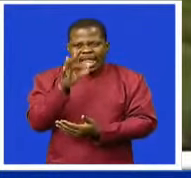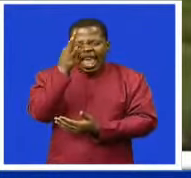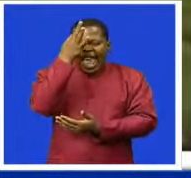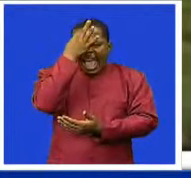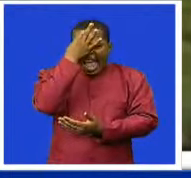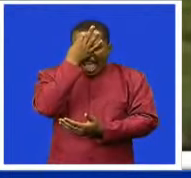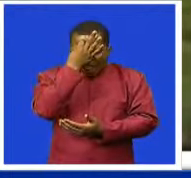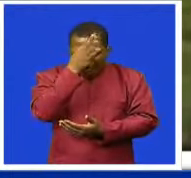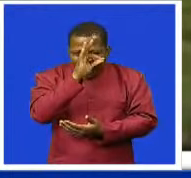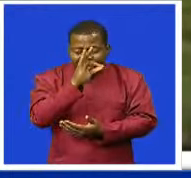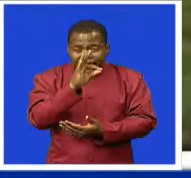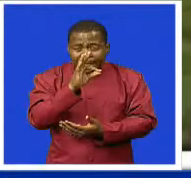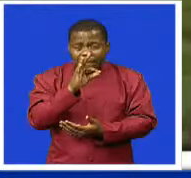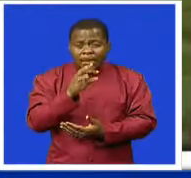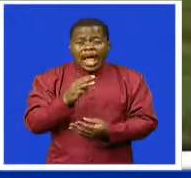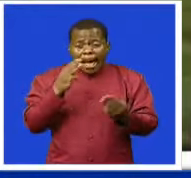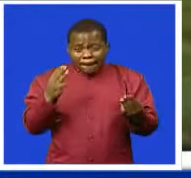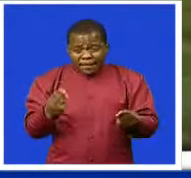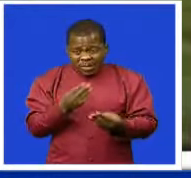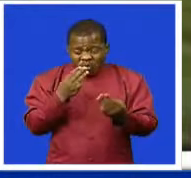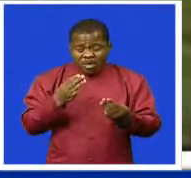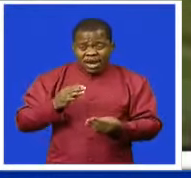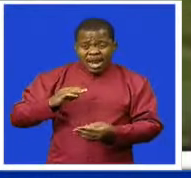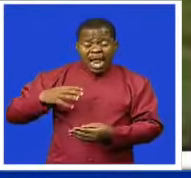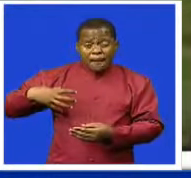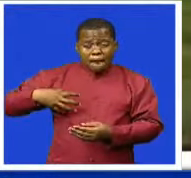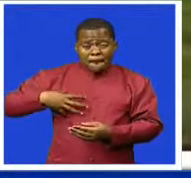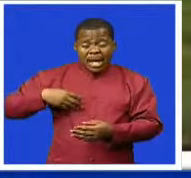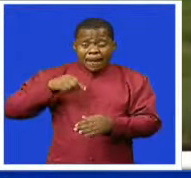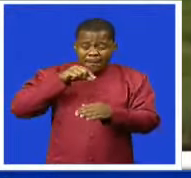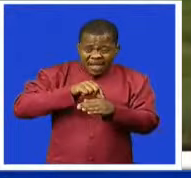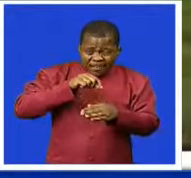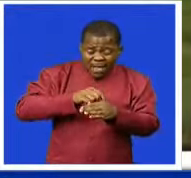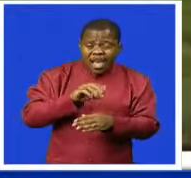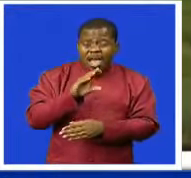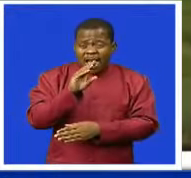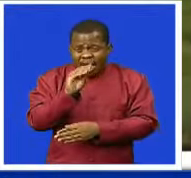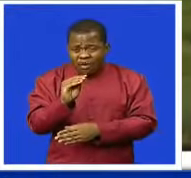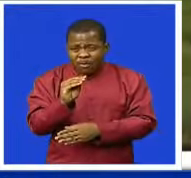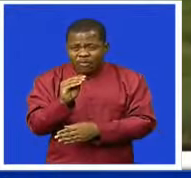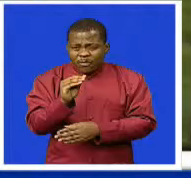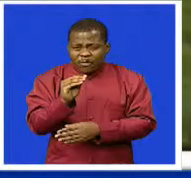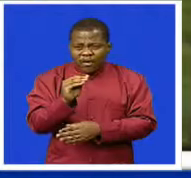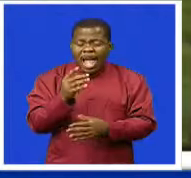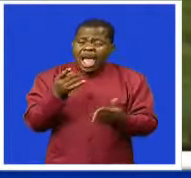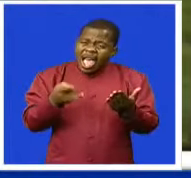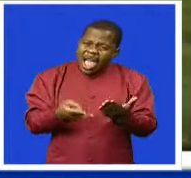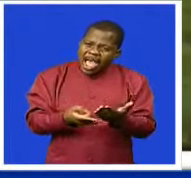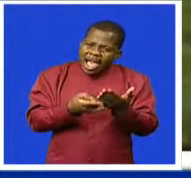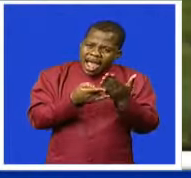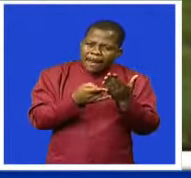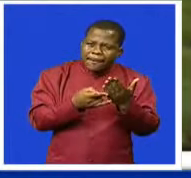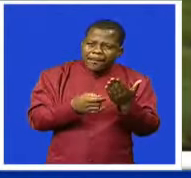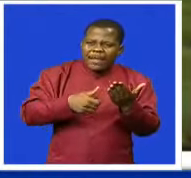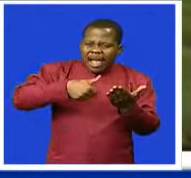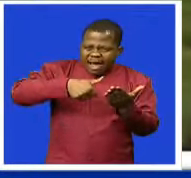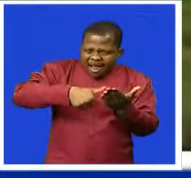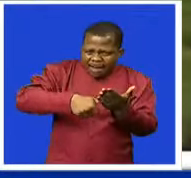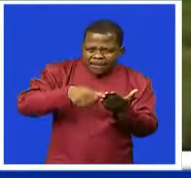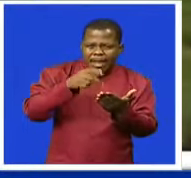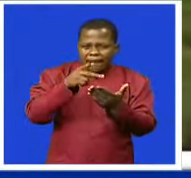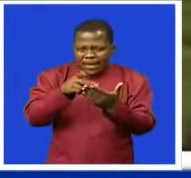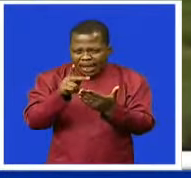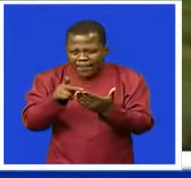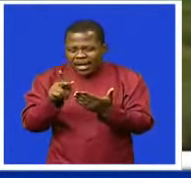kokuthi nathi sesibantu labangathi asisakhoni ukusebenza kahle ngoba noma ungaye ekhishini lemuntu-ke akasakhoni ukubekethelela na